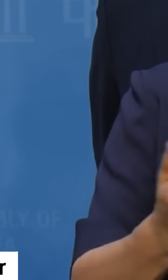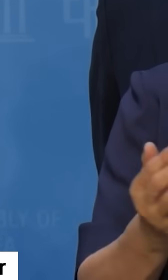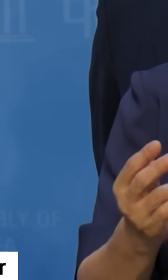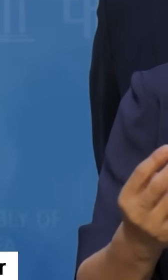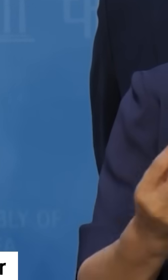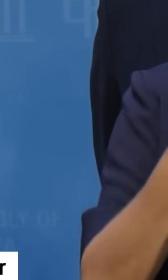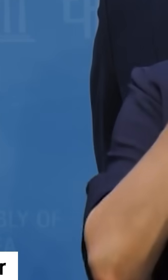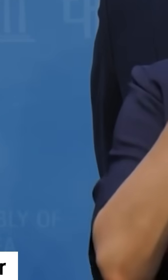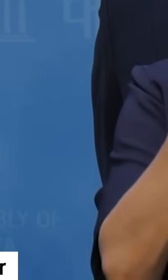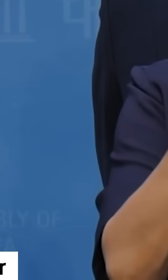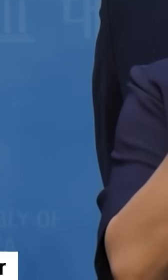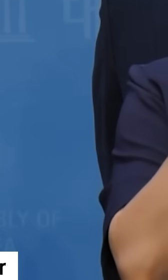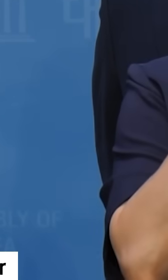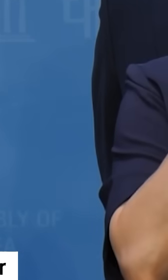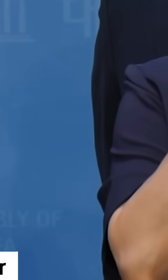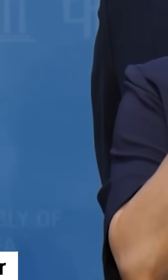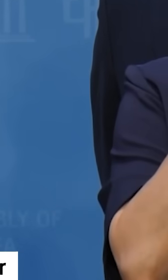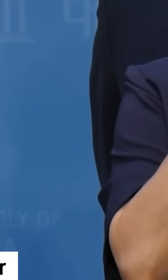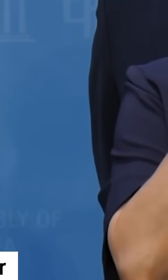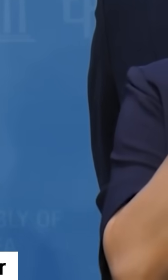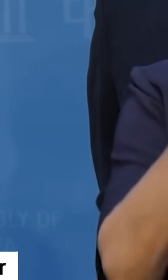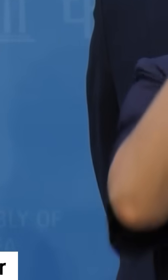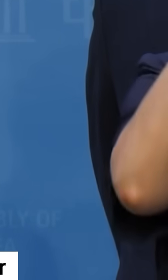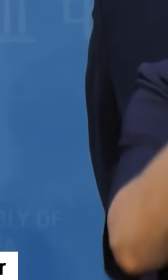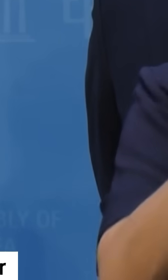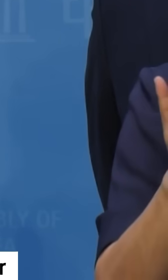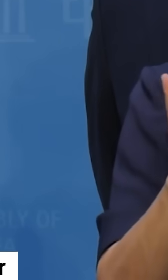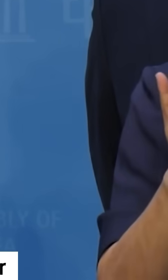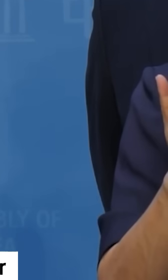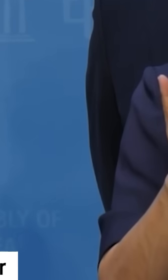산소호흡기만으로 연명하는 환자에게